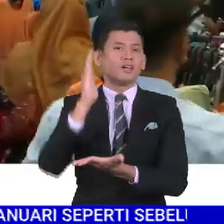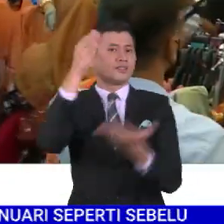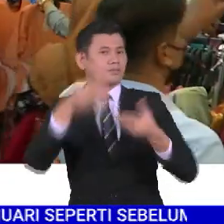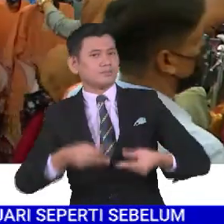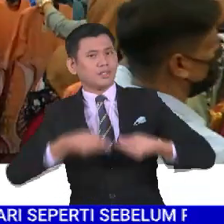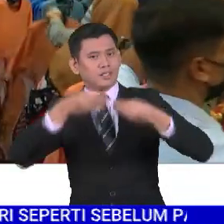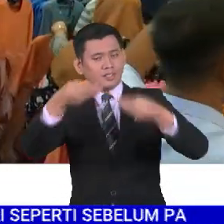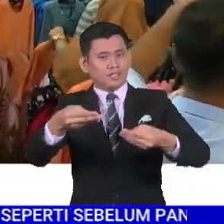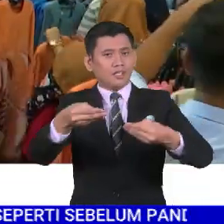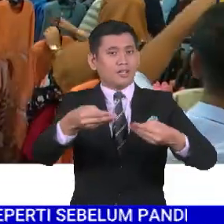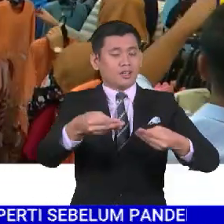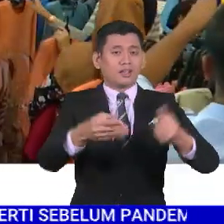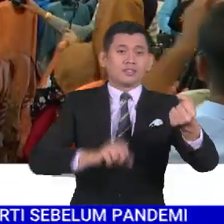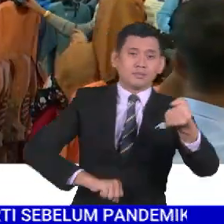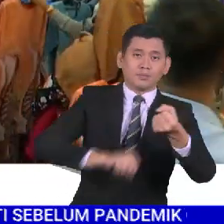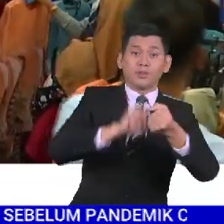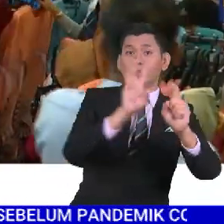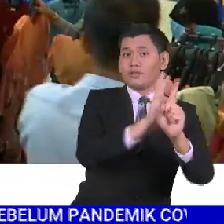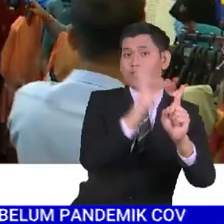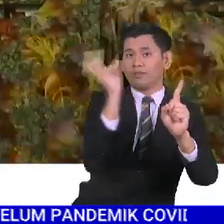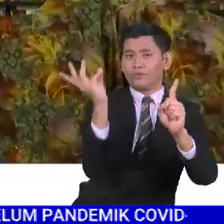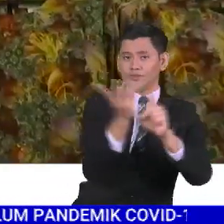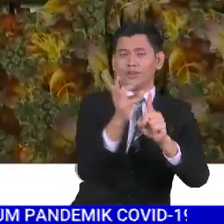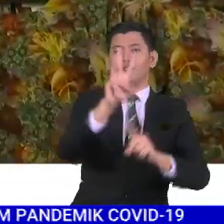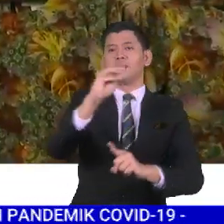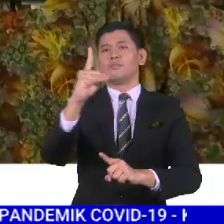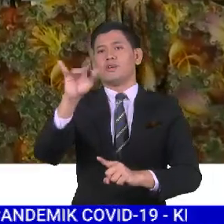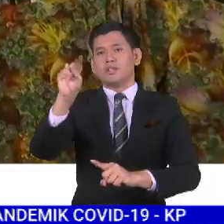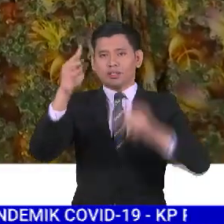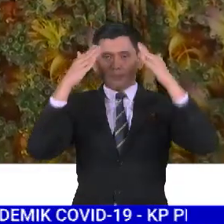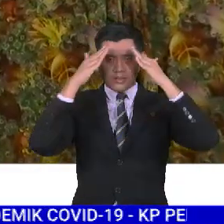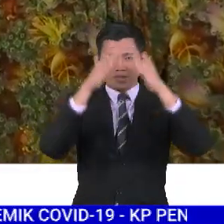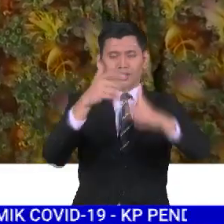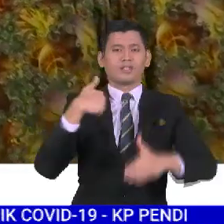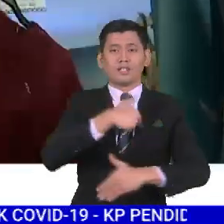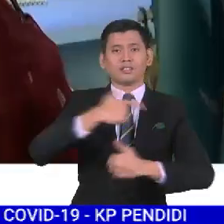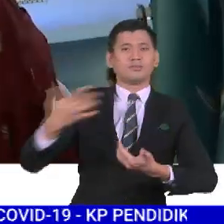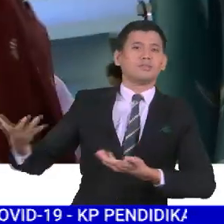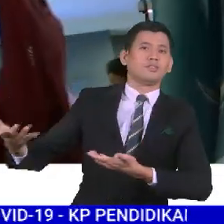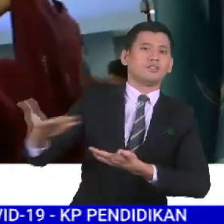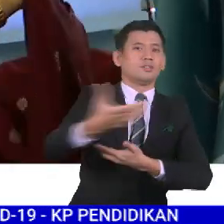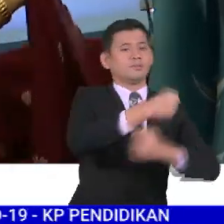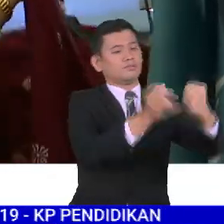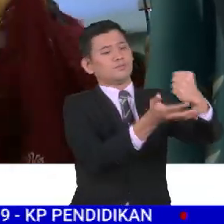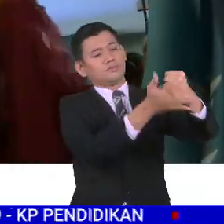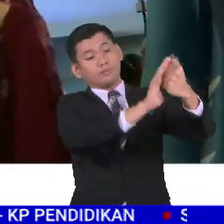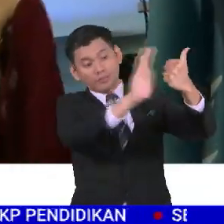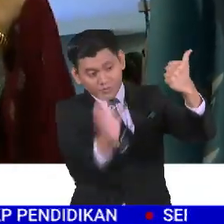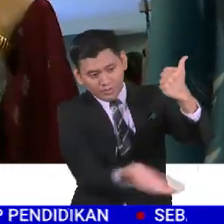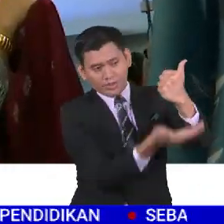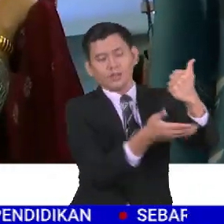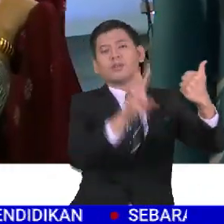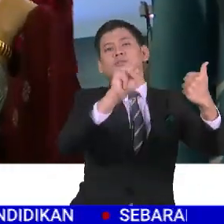kepada Maidin Prihatin. Dan kita harap pada tahun ini kita akan kumpulkan lebih kurang 300,000 di tabung Maidin Prihatin yang